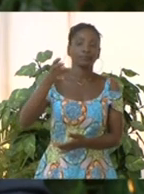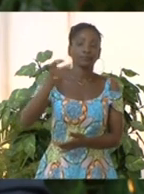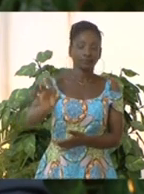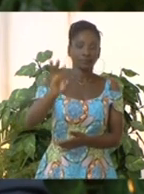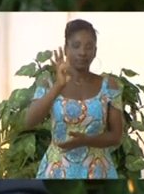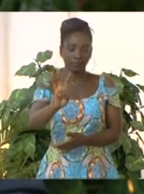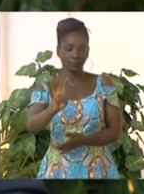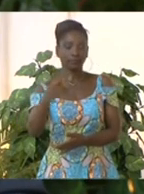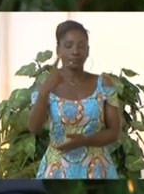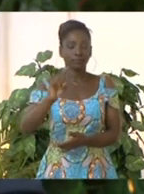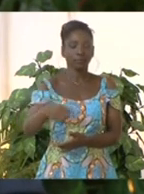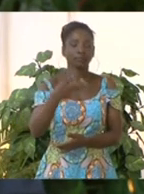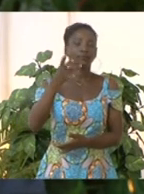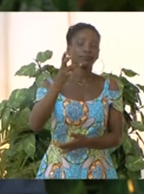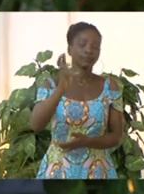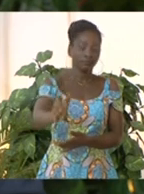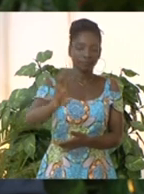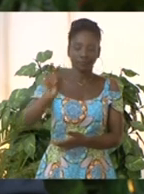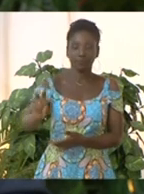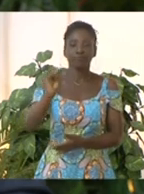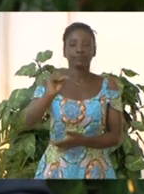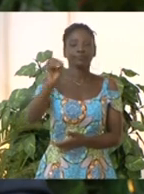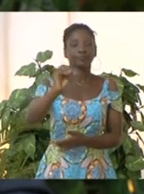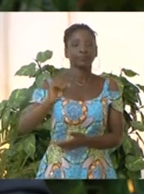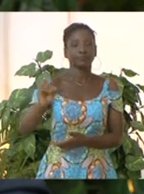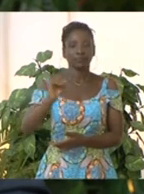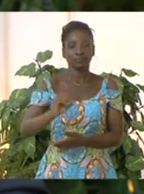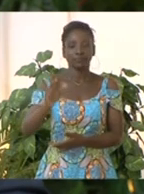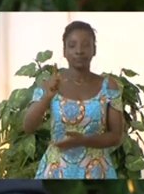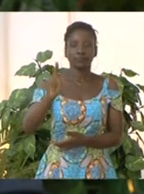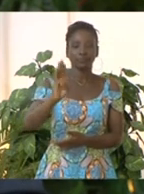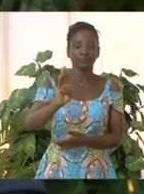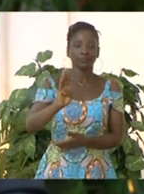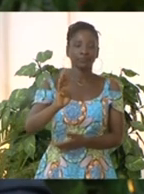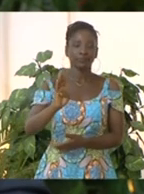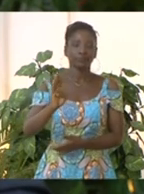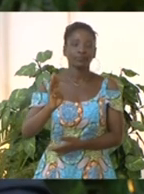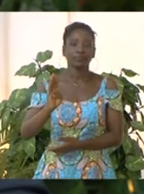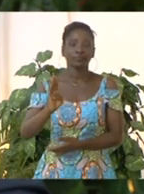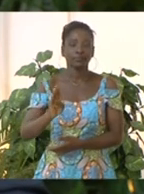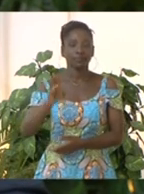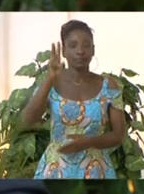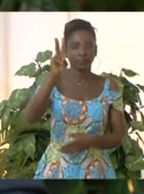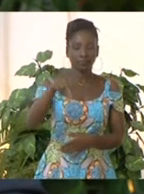1594, soit 2,66%. Kwadio Conan Bertin,